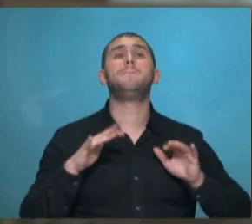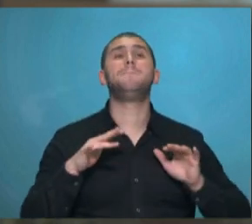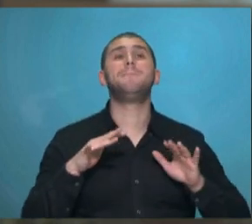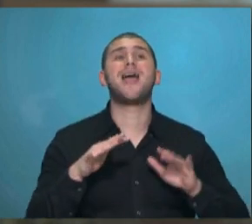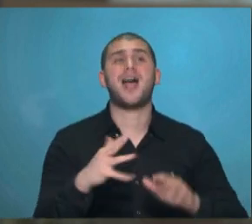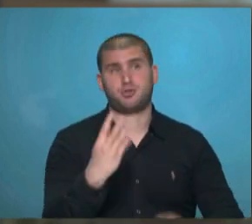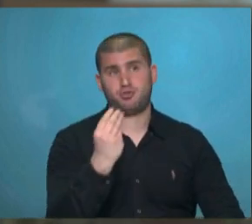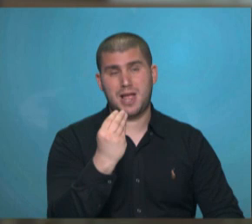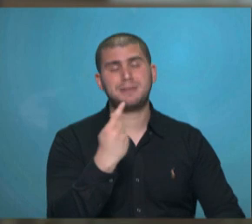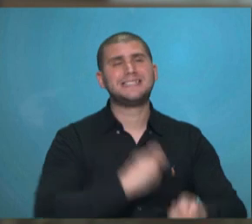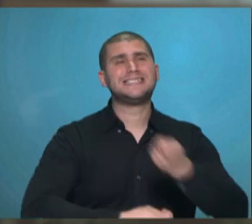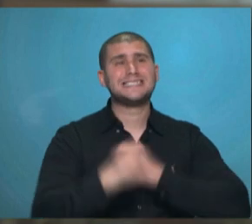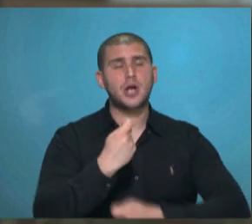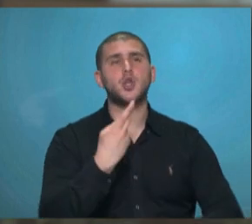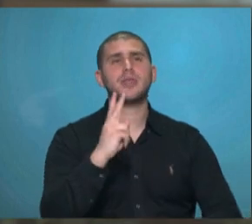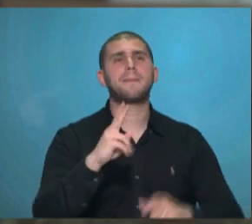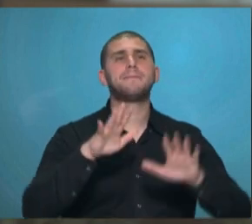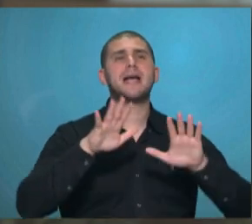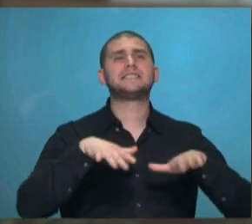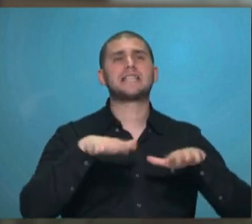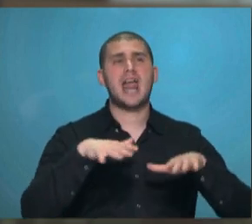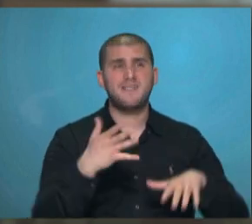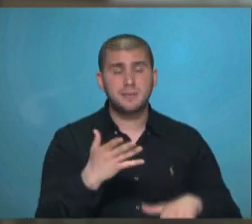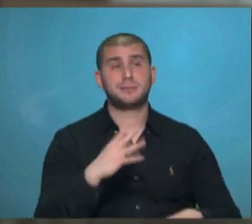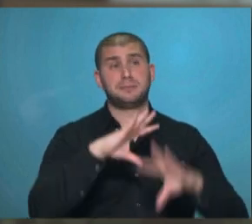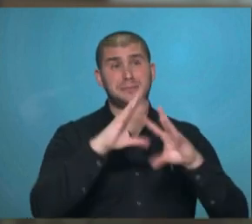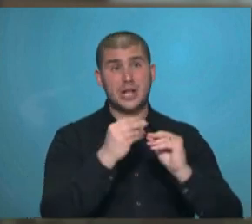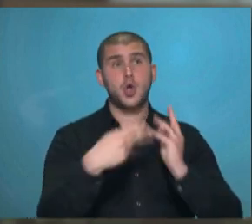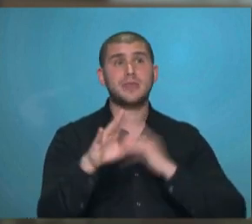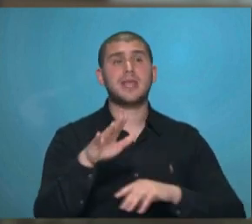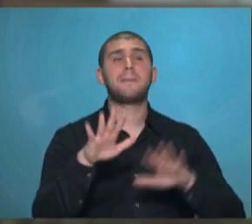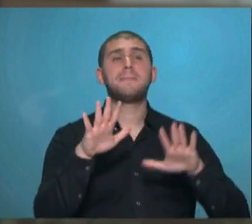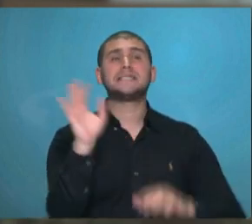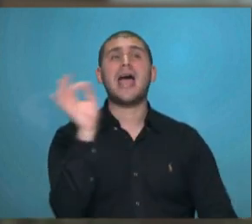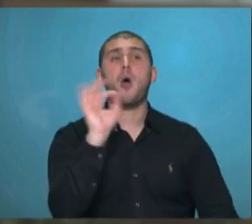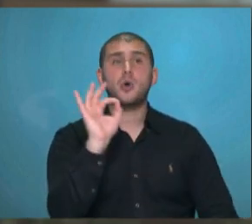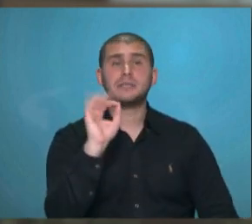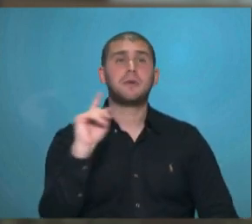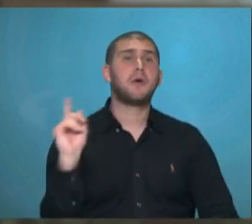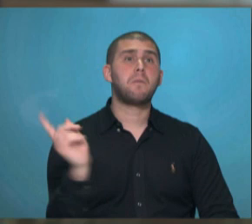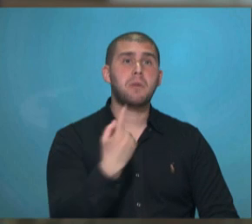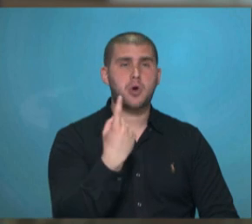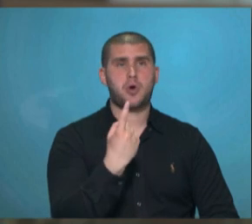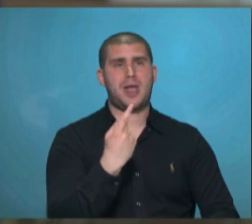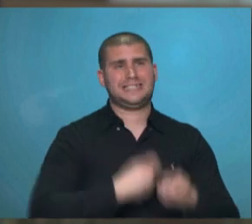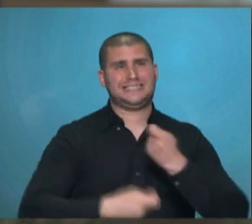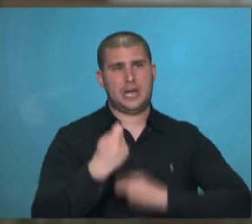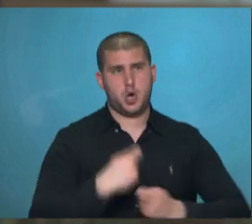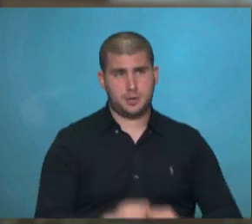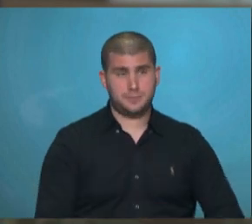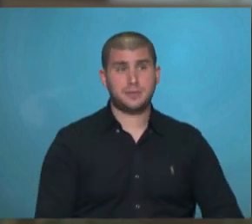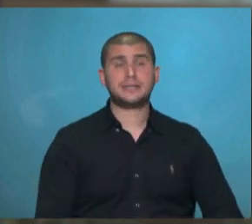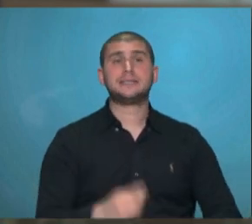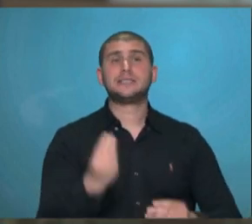שקלים בעסקאות של יותר מ-10,000, בסך הכל יותר מ-10% מהסכום של כלל העסקאות. הסכום